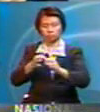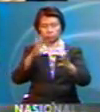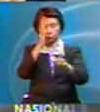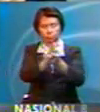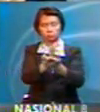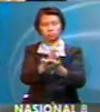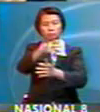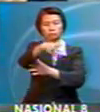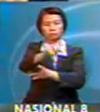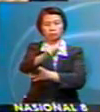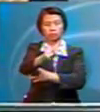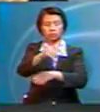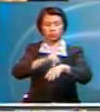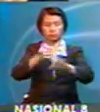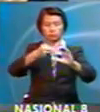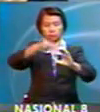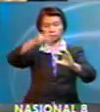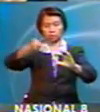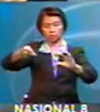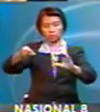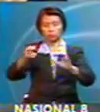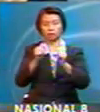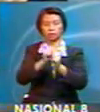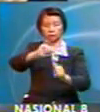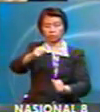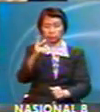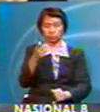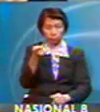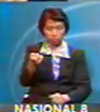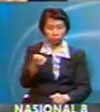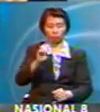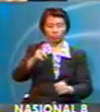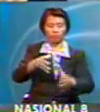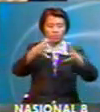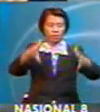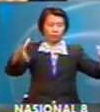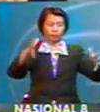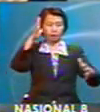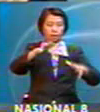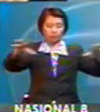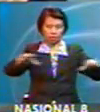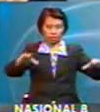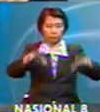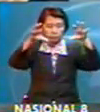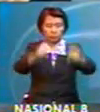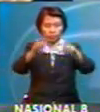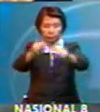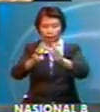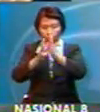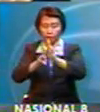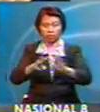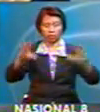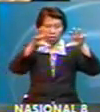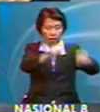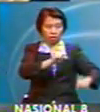pendatang asing tanpa izin parti di Cameron Highlands. Dengan jawatankuasa tersebut, operasi besar-besaran akan dilakukan bagi menahan ejen,